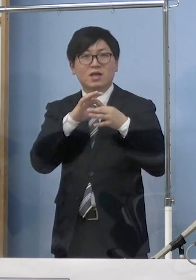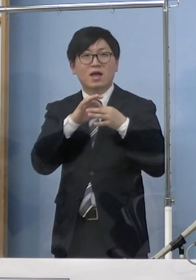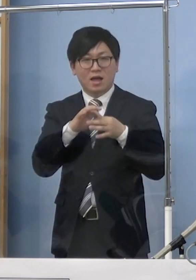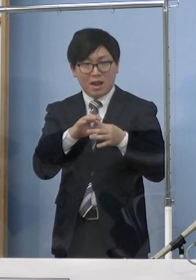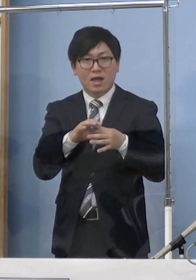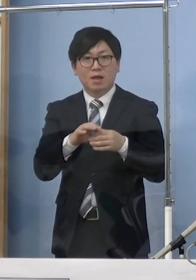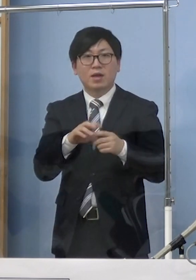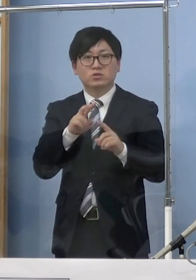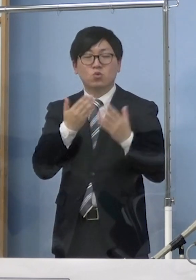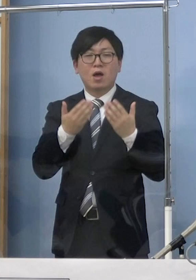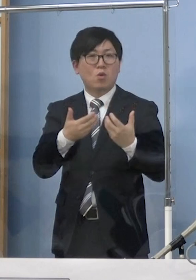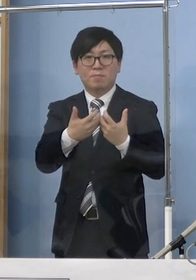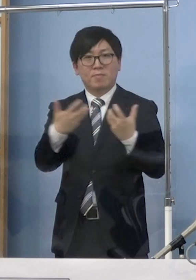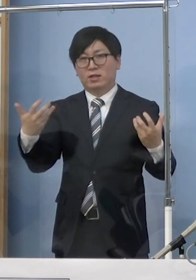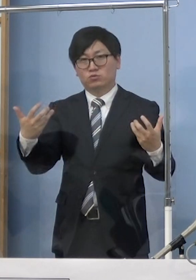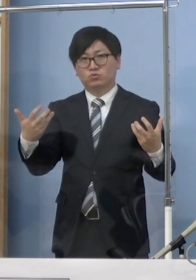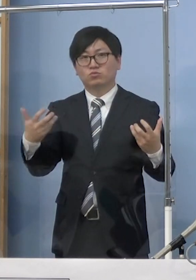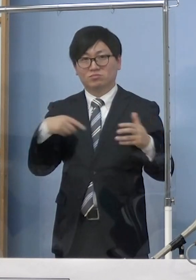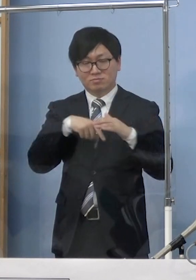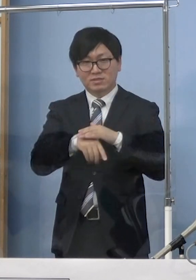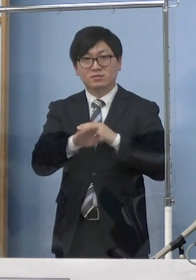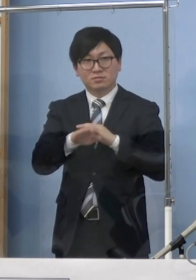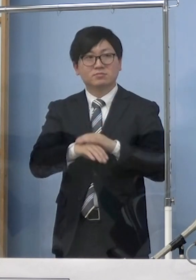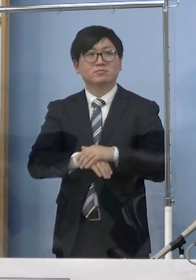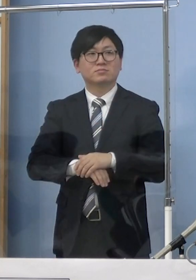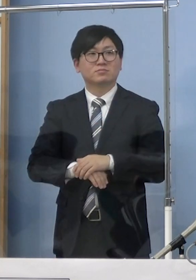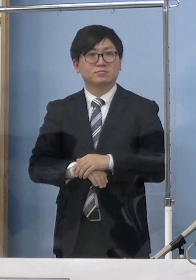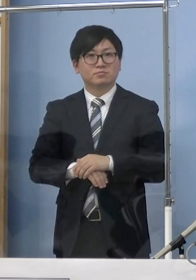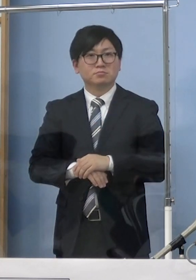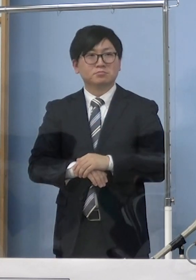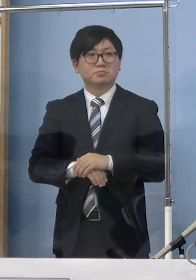小学校ということになります。